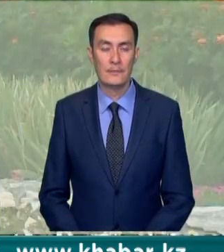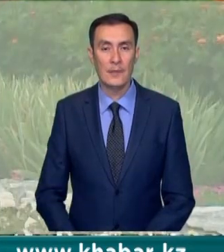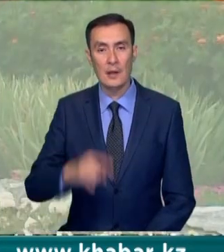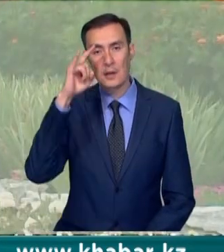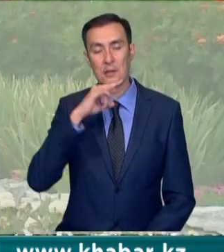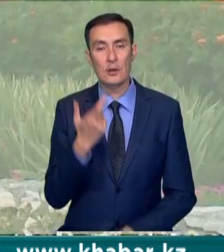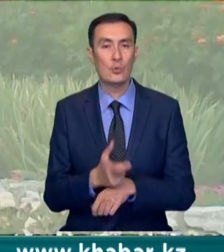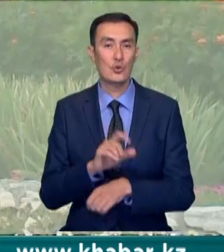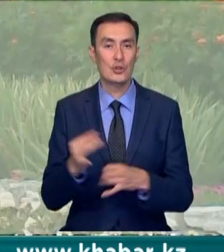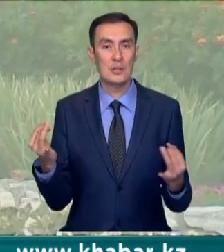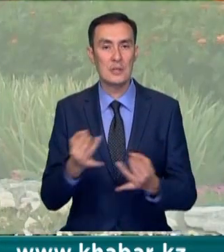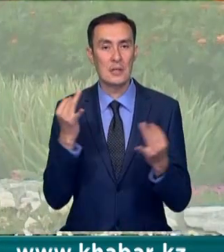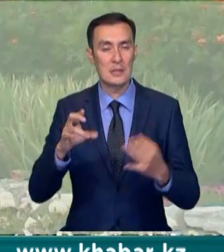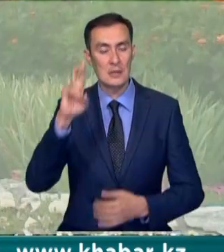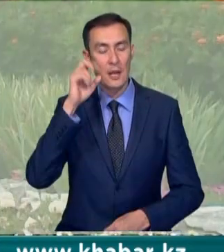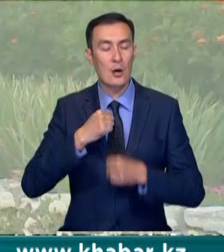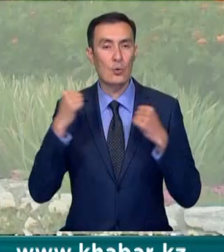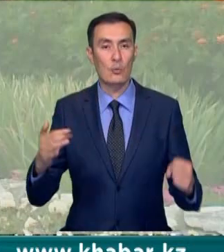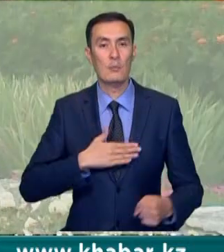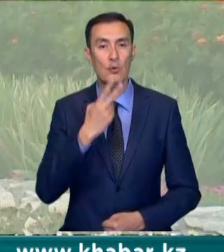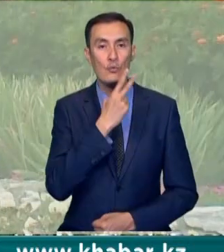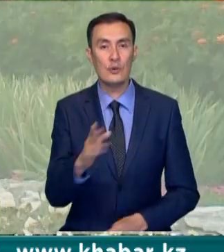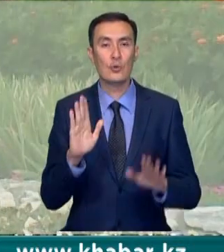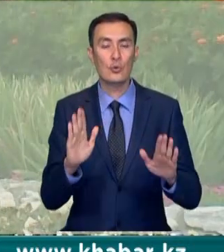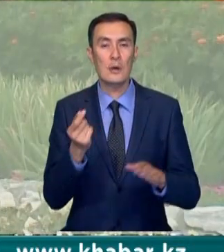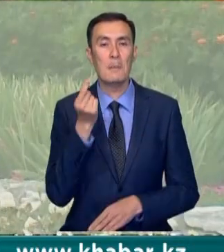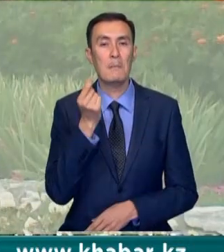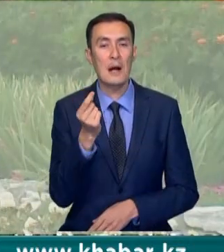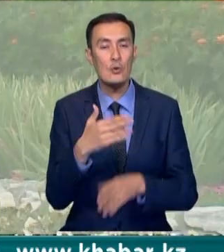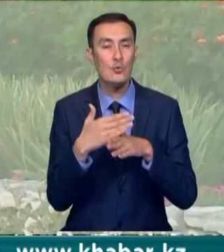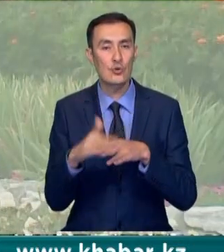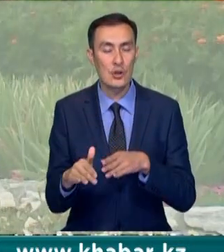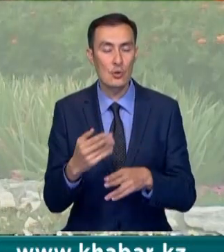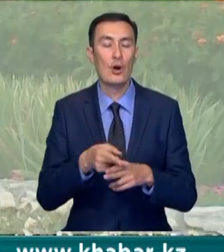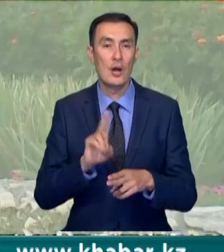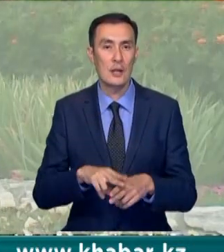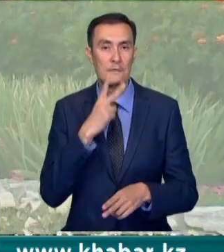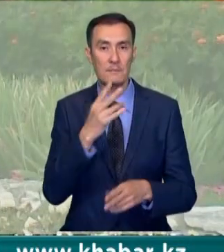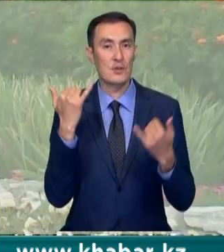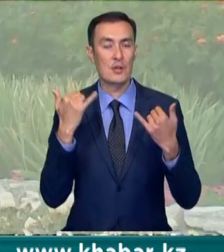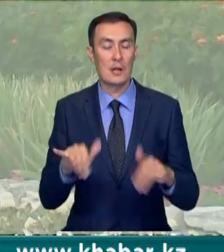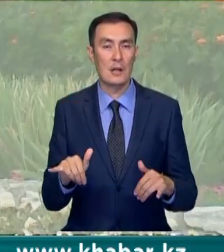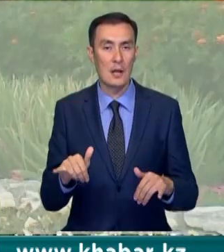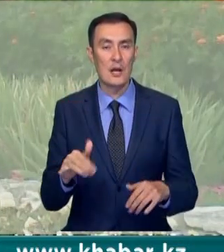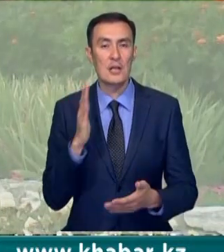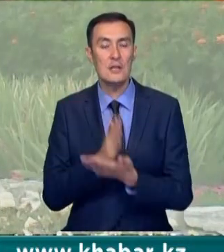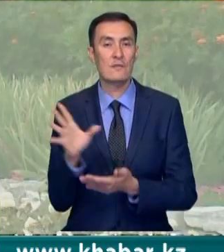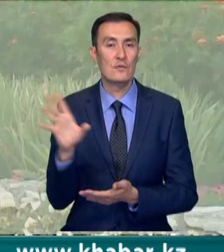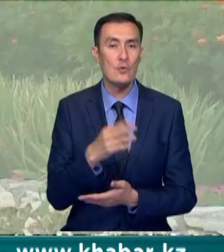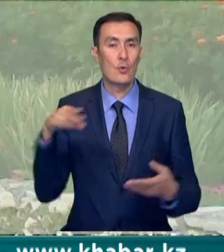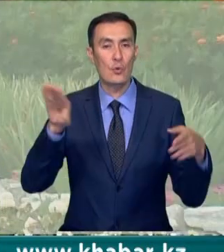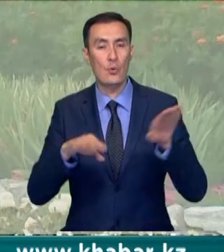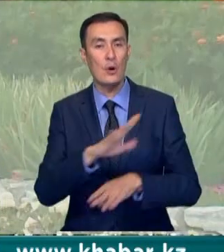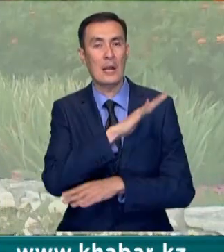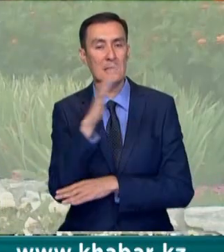Казахстан очень интересная страна, огромная. Мы увидели пока только маленькую его порцию, но и это впечатлило. Здесь есть все, и горы, и леса,